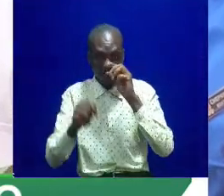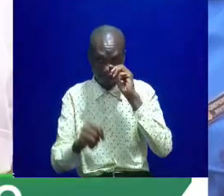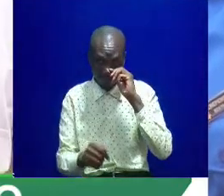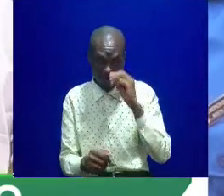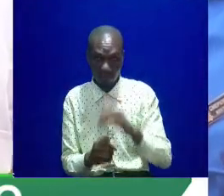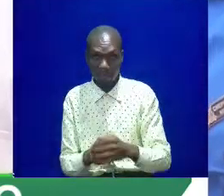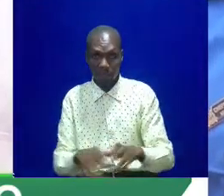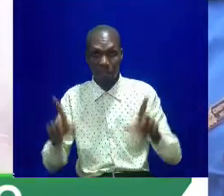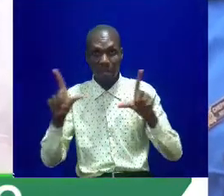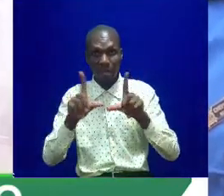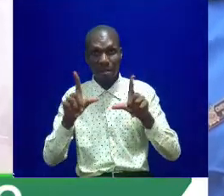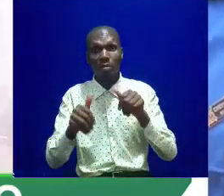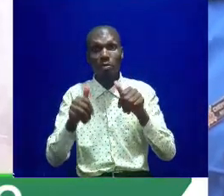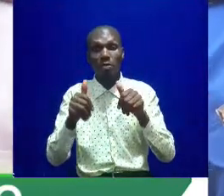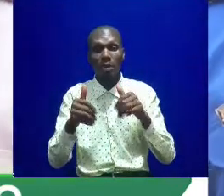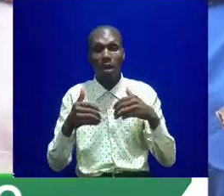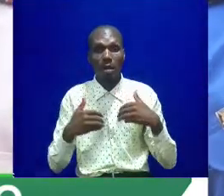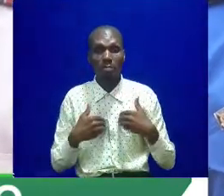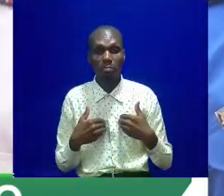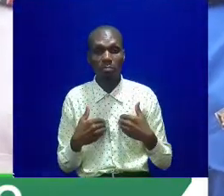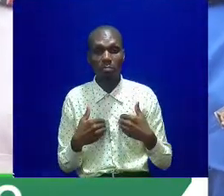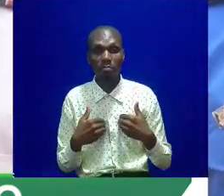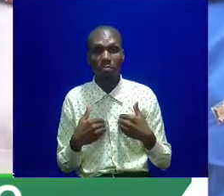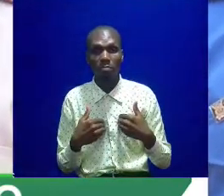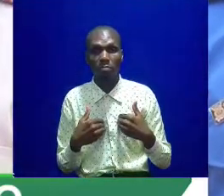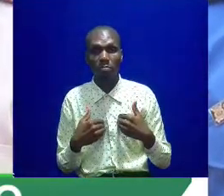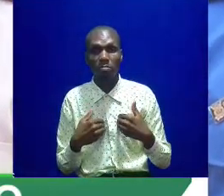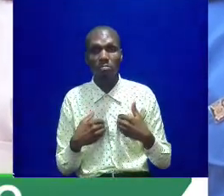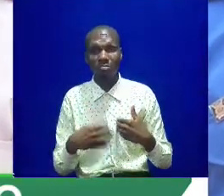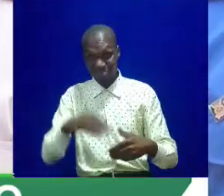zile licenses ambazo pombe ambao sio halali.